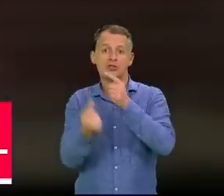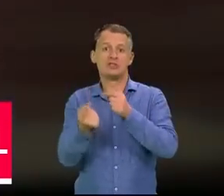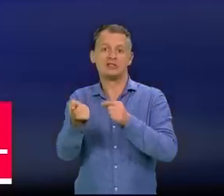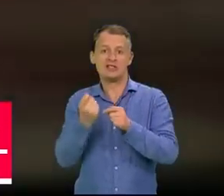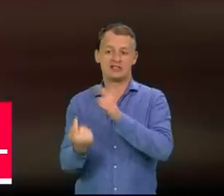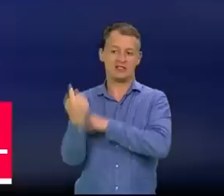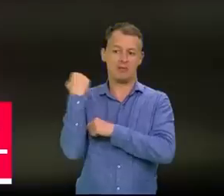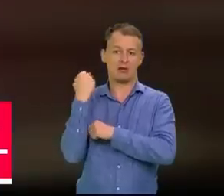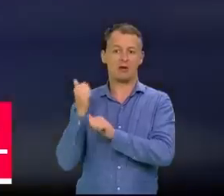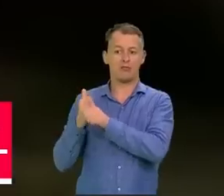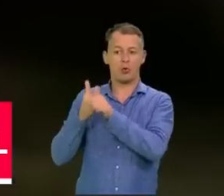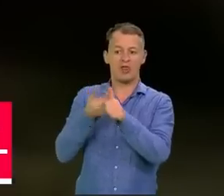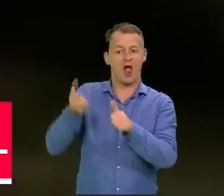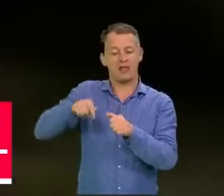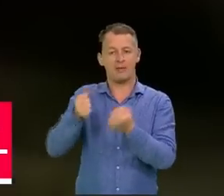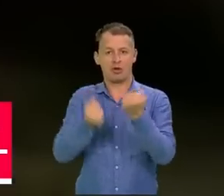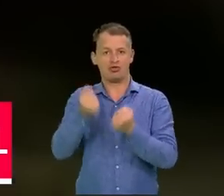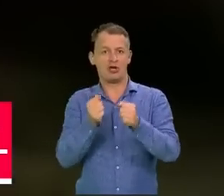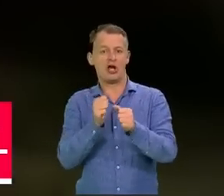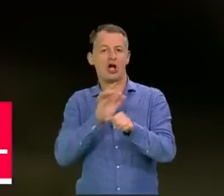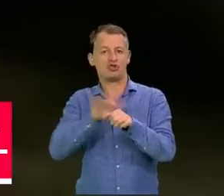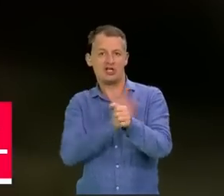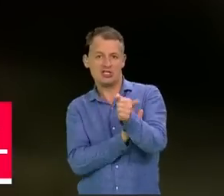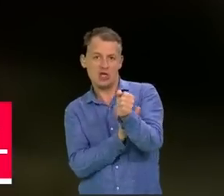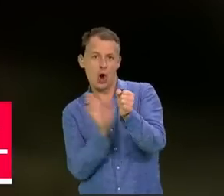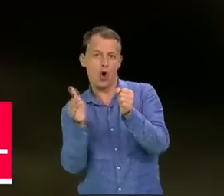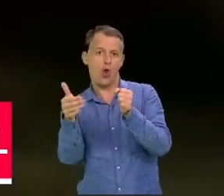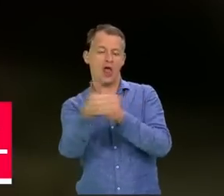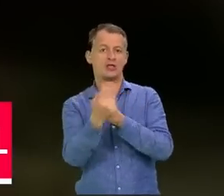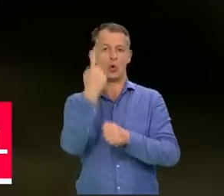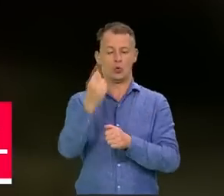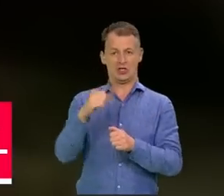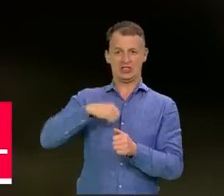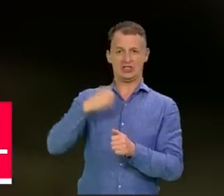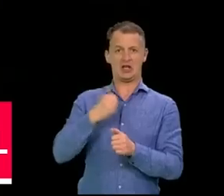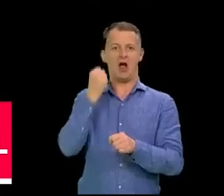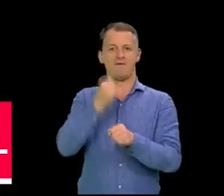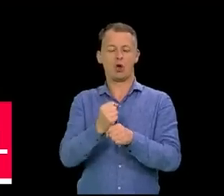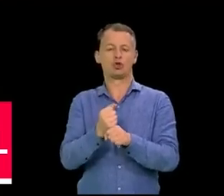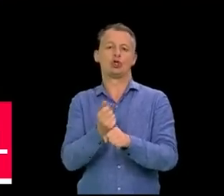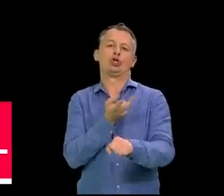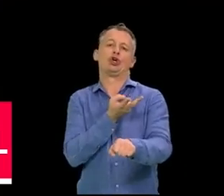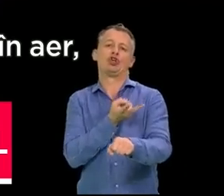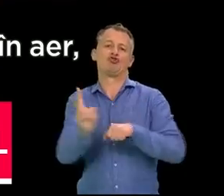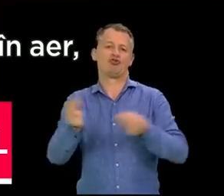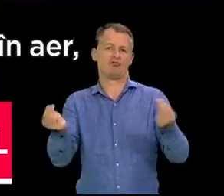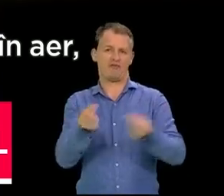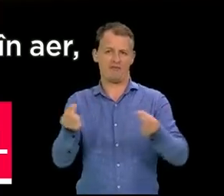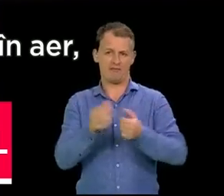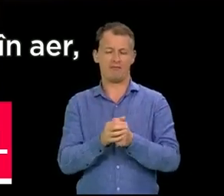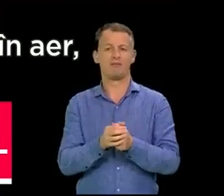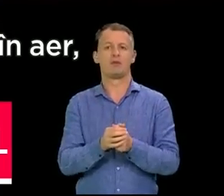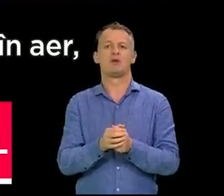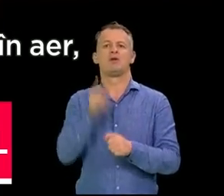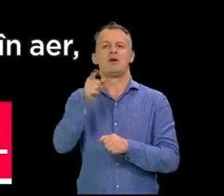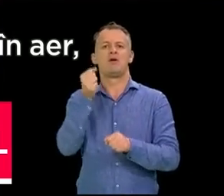altă mașină și au încercat să o ocolească spectaculos. Unul dintre cei trei tineri ar fi făcut însă o manevră greșită. S-a